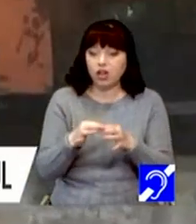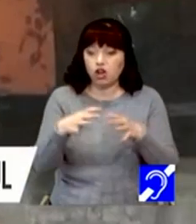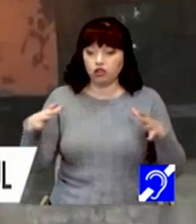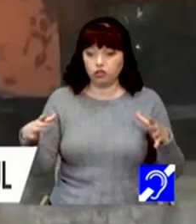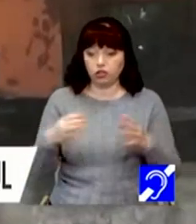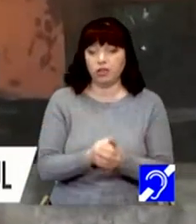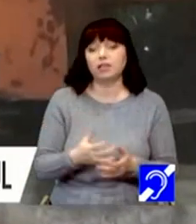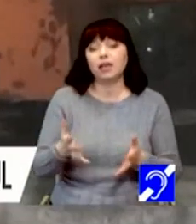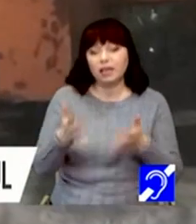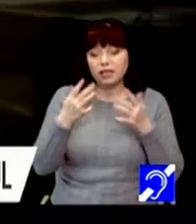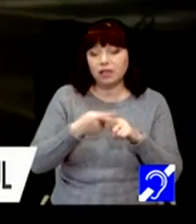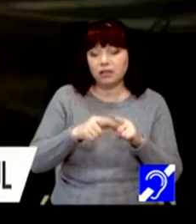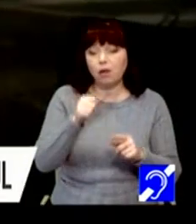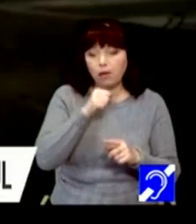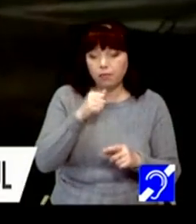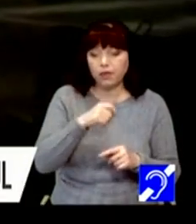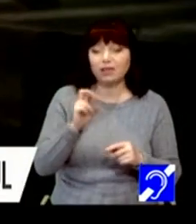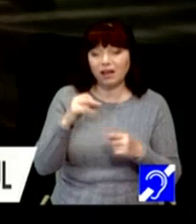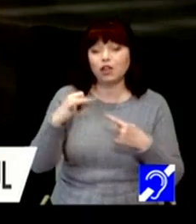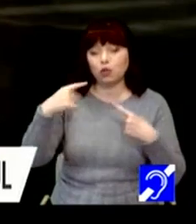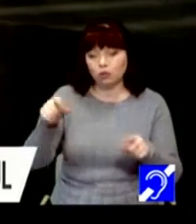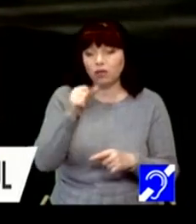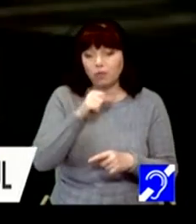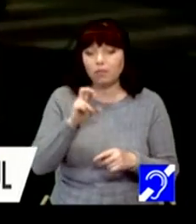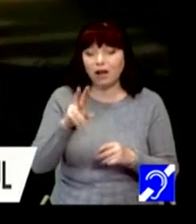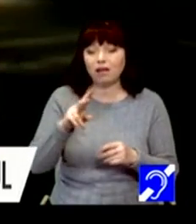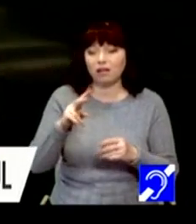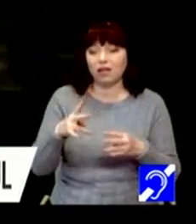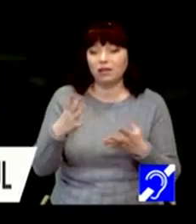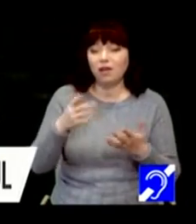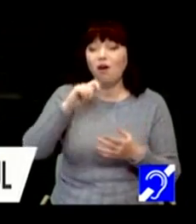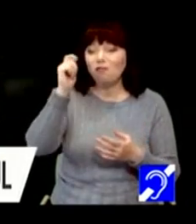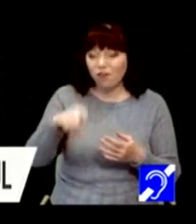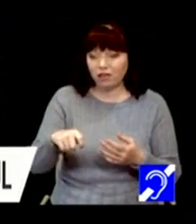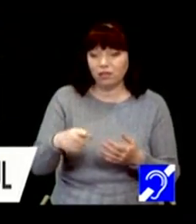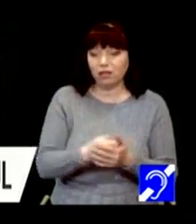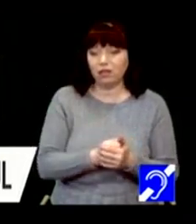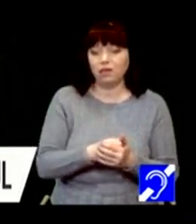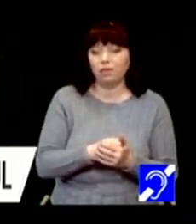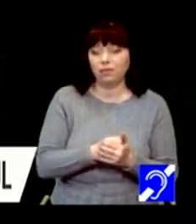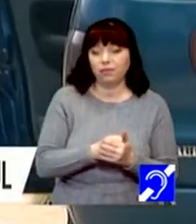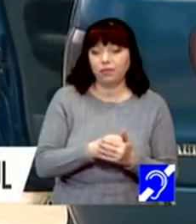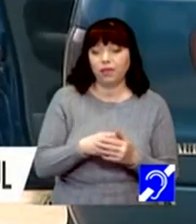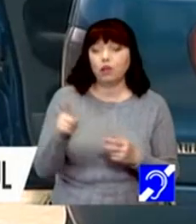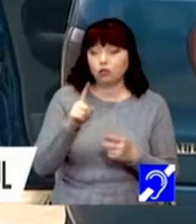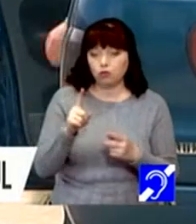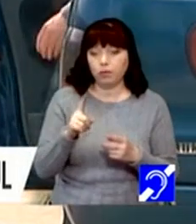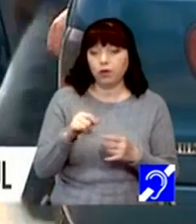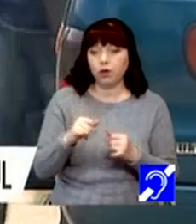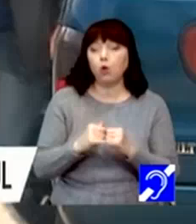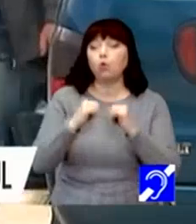moment sigur că este o încercare ca și alte încercări ale războiului hibrid ale încercări de a extinde